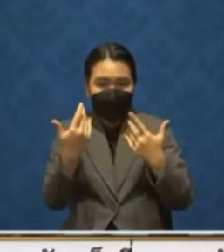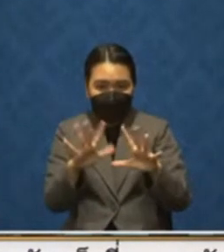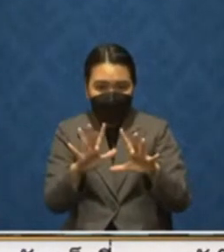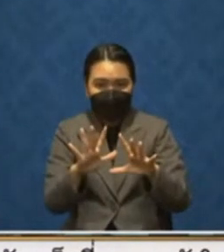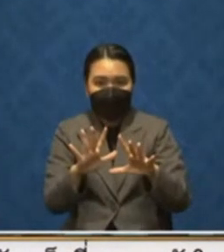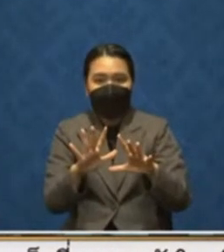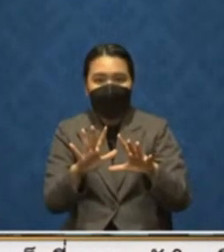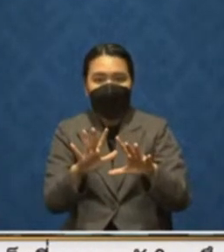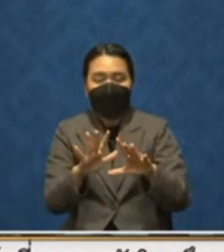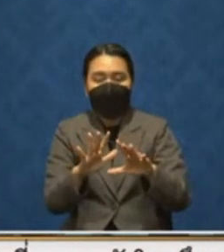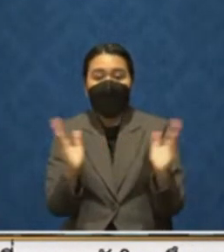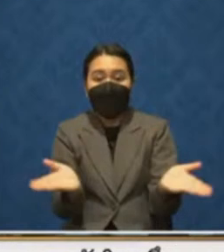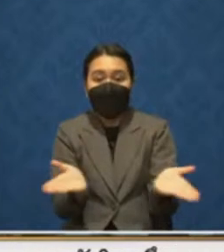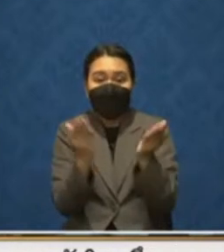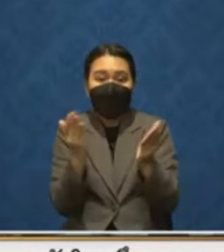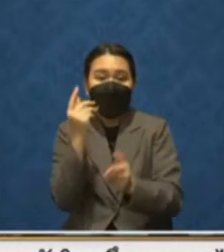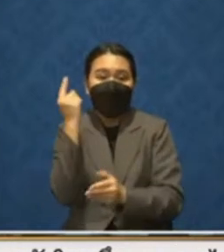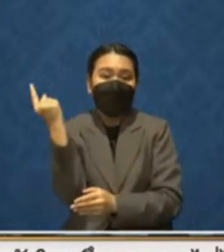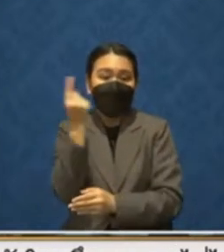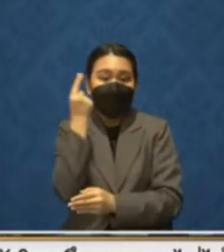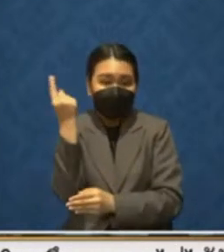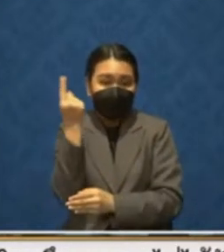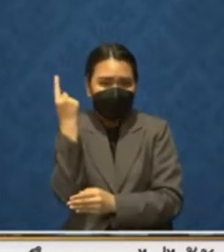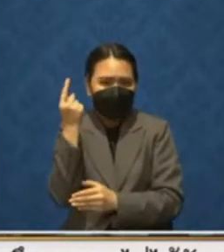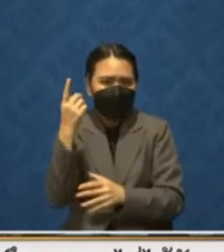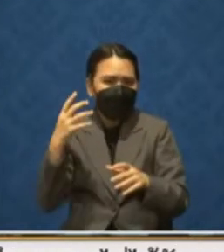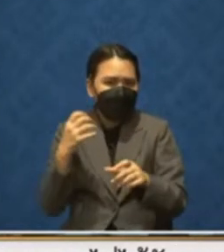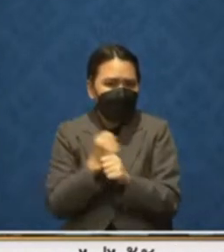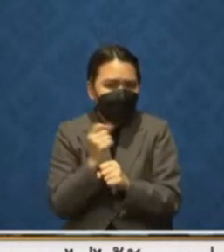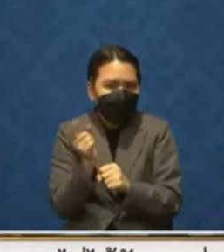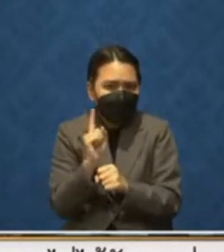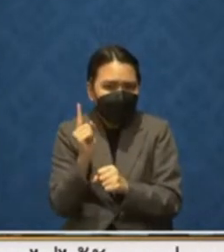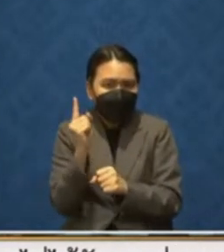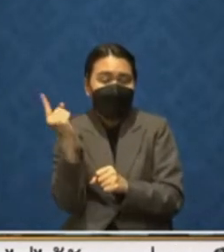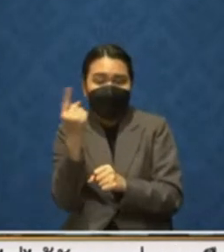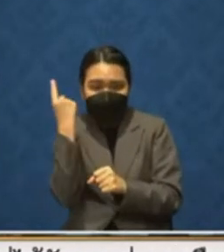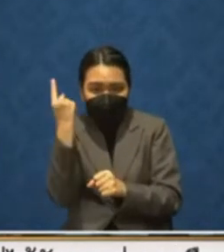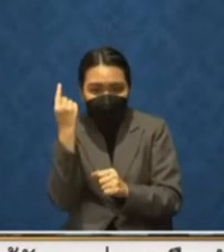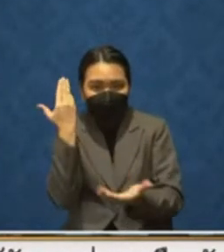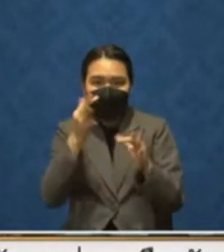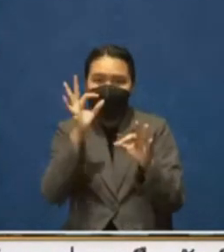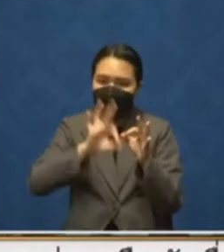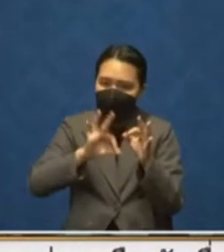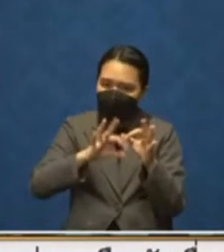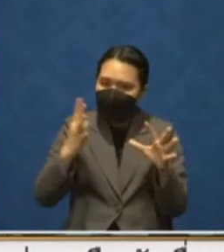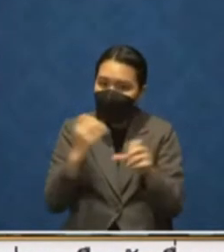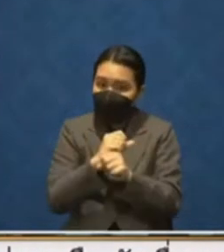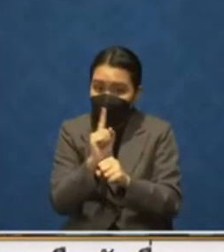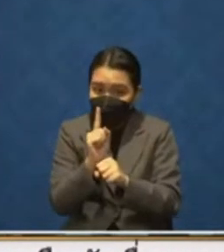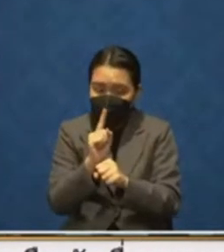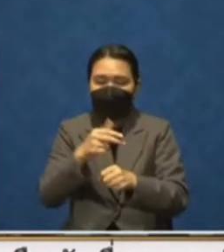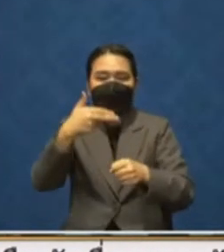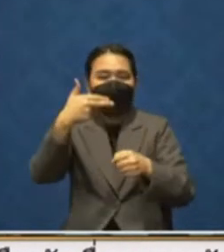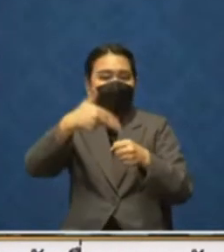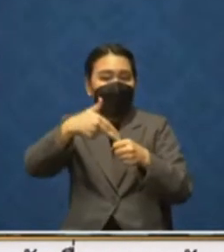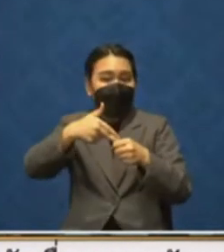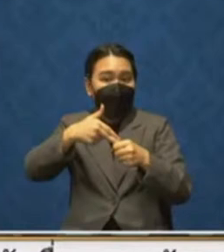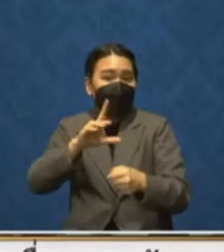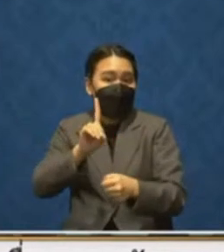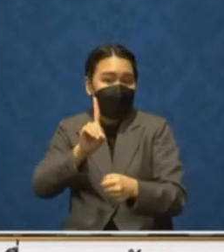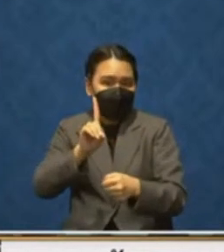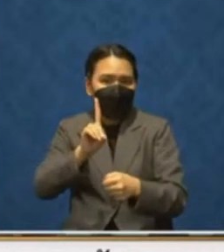หนุนท่องเที่ยวตกลงยังไงจะหนุนท่องเที่ยวหรือจะให้ประหยัด 5อุดรูน้ำมันดีเซลนะฮะ